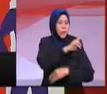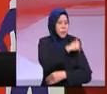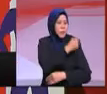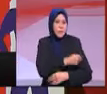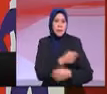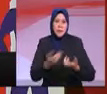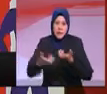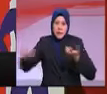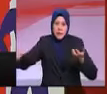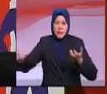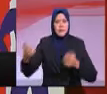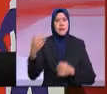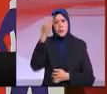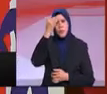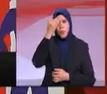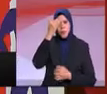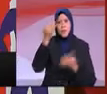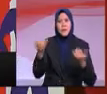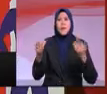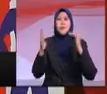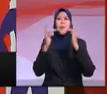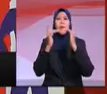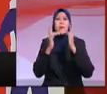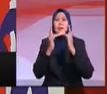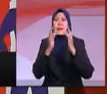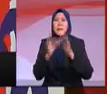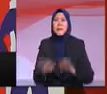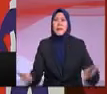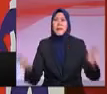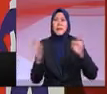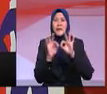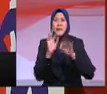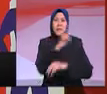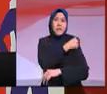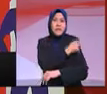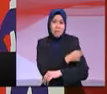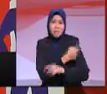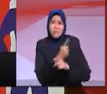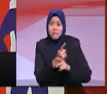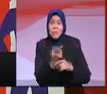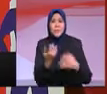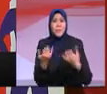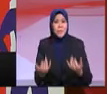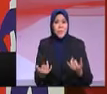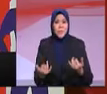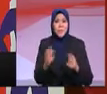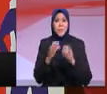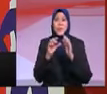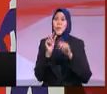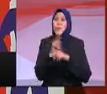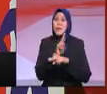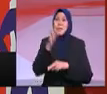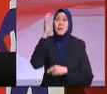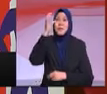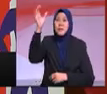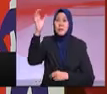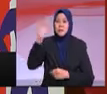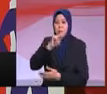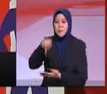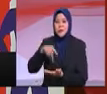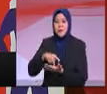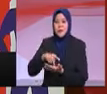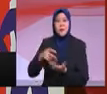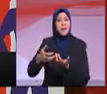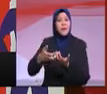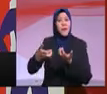hospital. Tapi kita tahu hospital, katil di hospital tu penting. Dan sekarang ini kita menggunakan pakai konsep iaitu pusat kuarantin